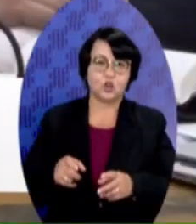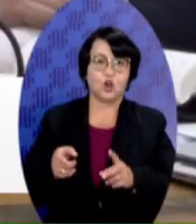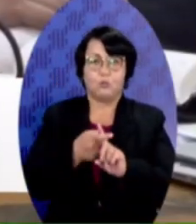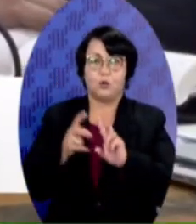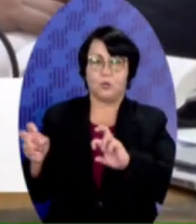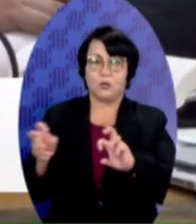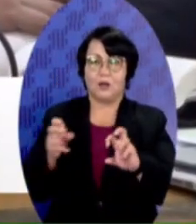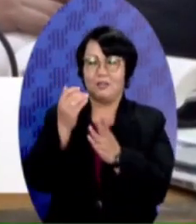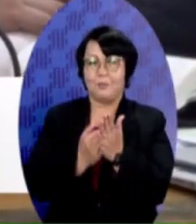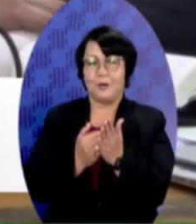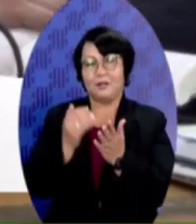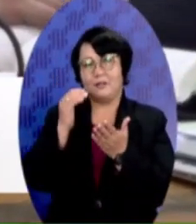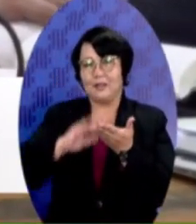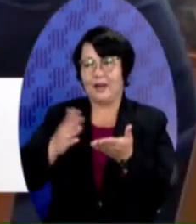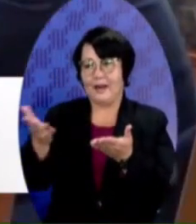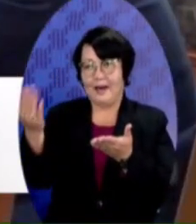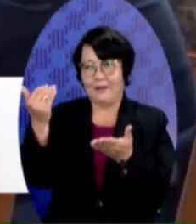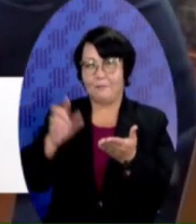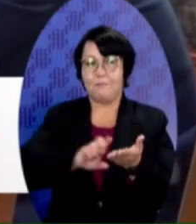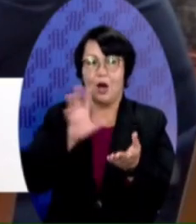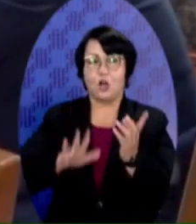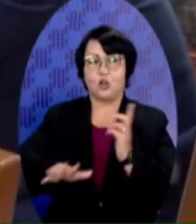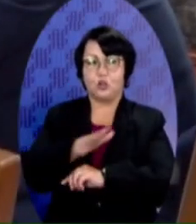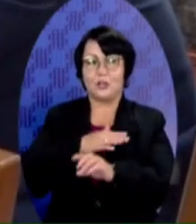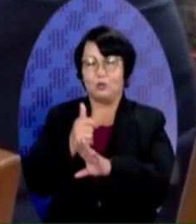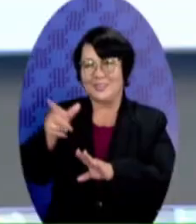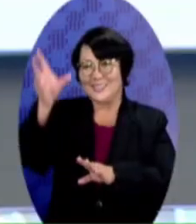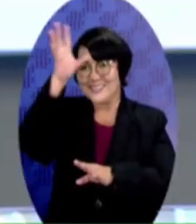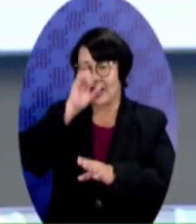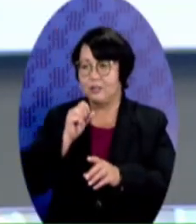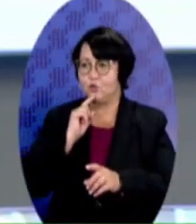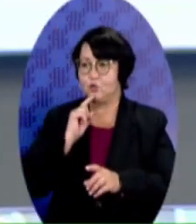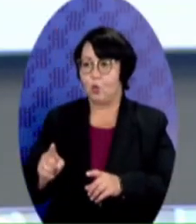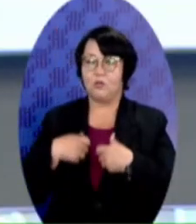танилцуулахыг байгаль орчин аялал жуулчлалын сайдад даалгалаа.